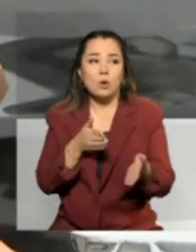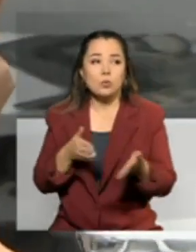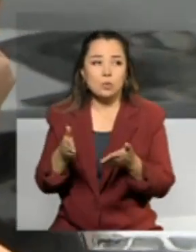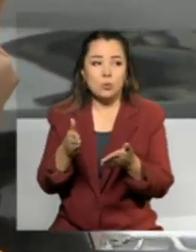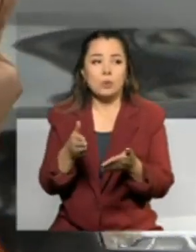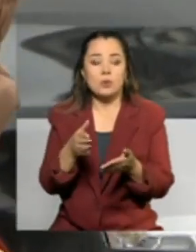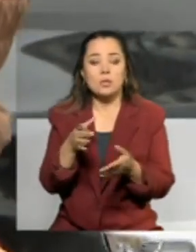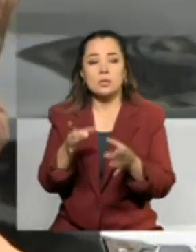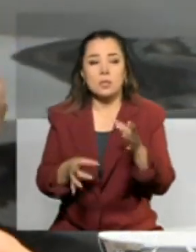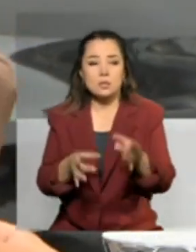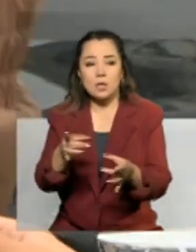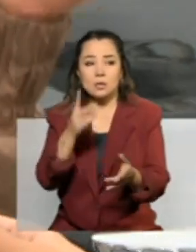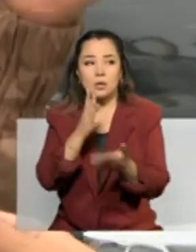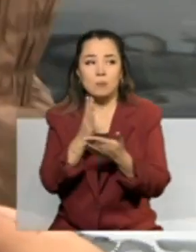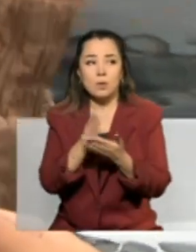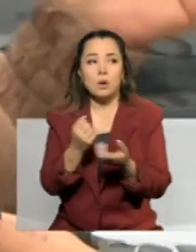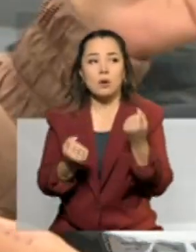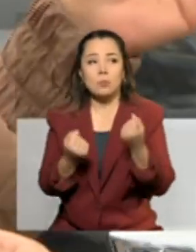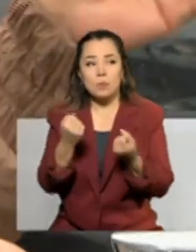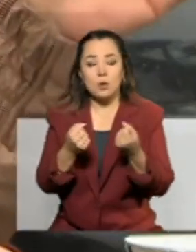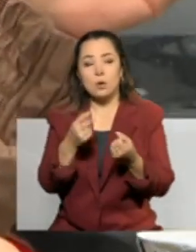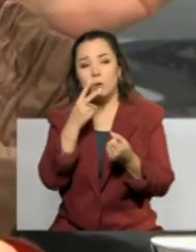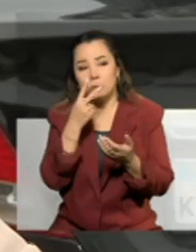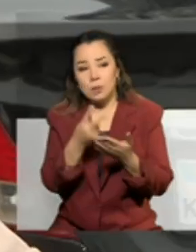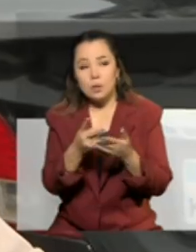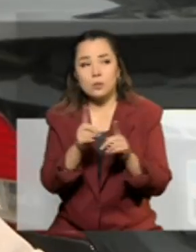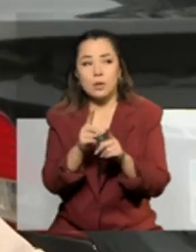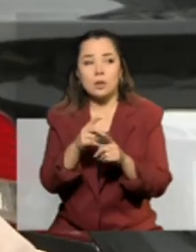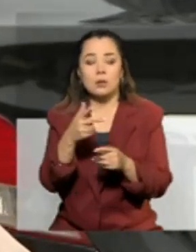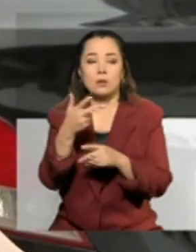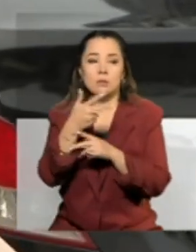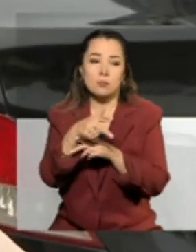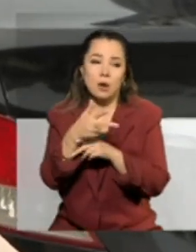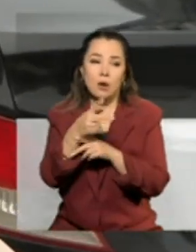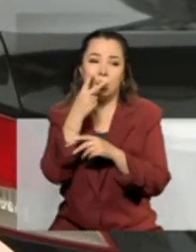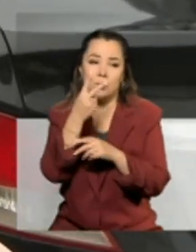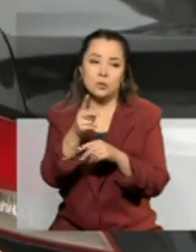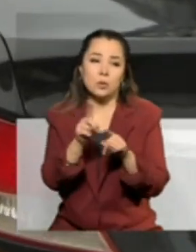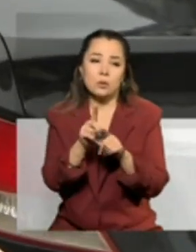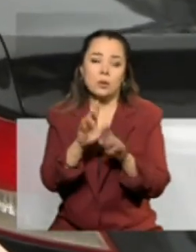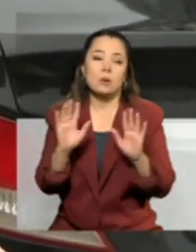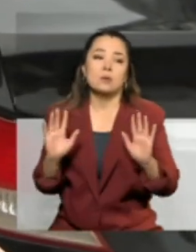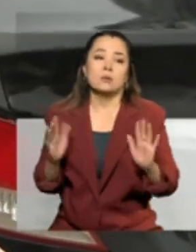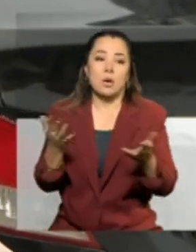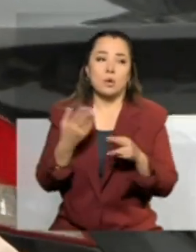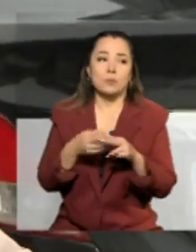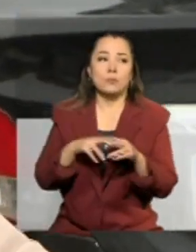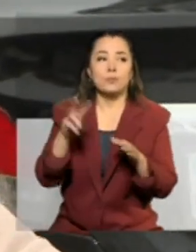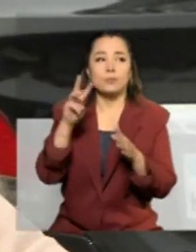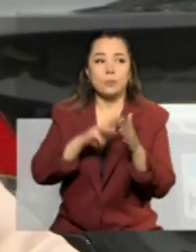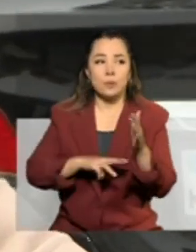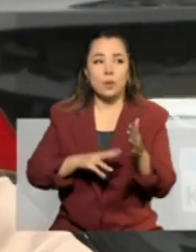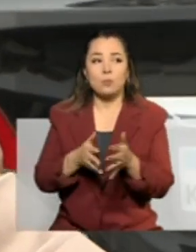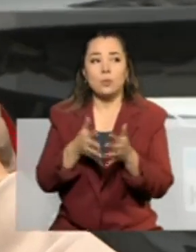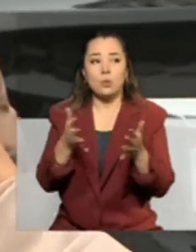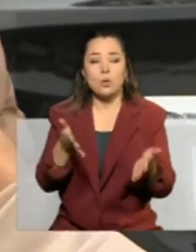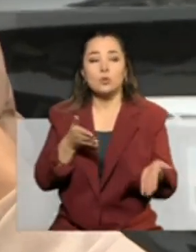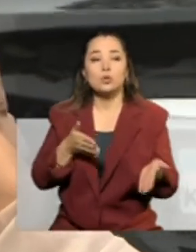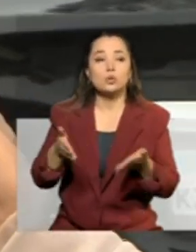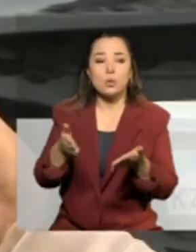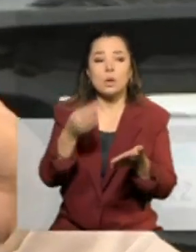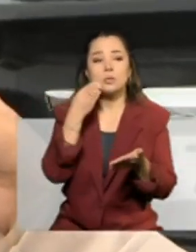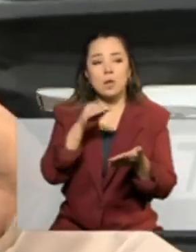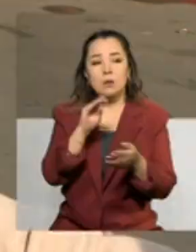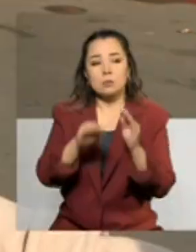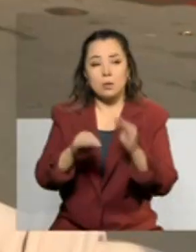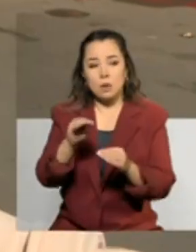барғанша шұрт тесік. Сонда водитель жолға қарай ма, әлде знактарға қарай ма? Сол себептен бірінші штрафты көбейткеннен бұрын жолдың